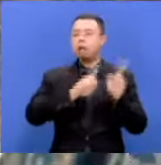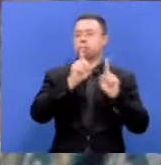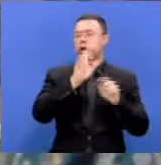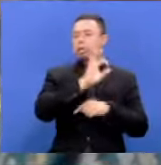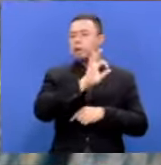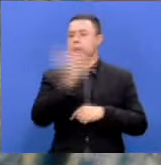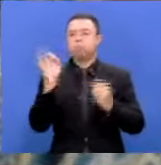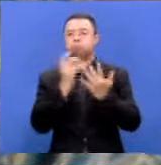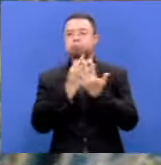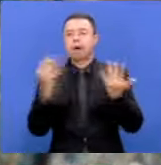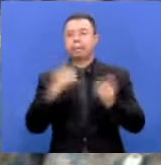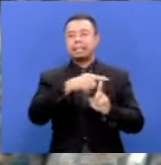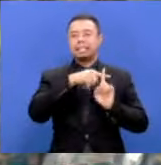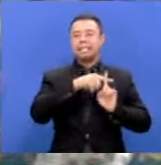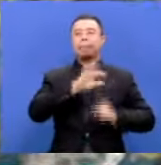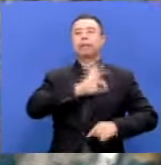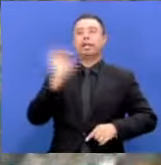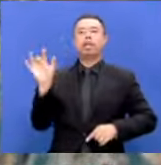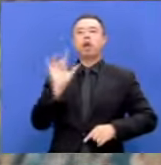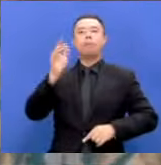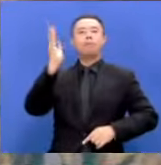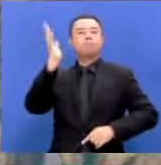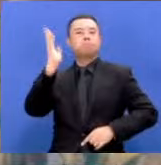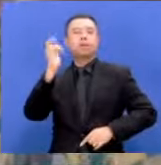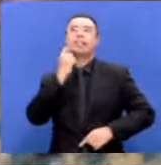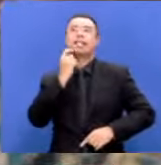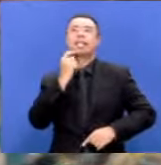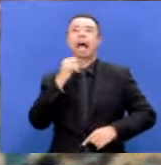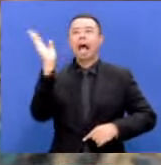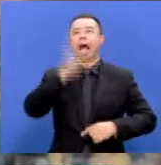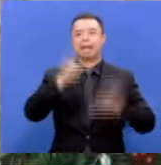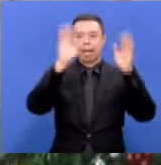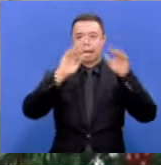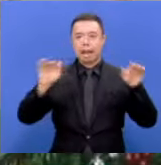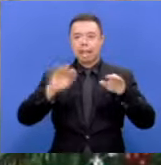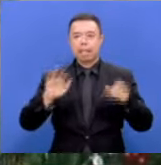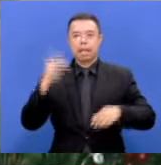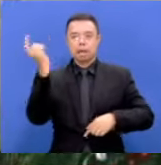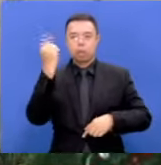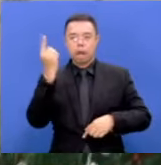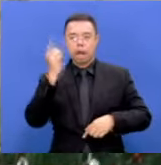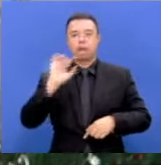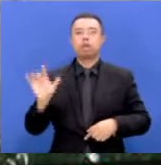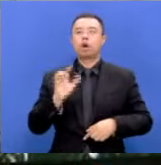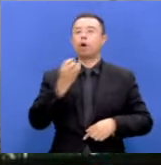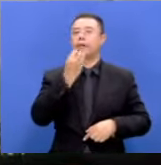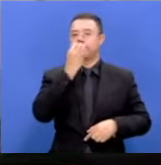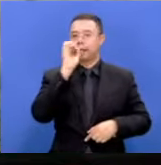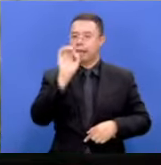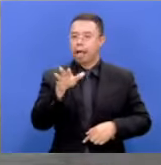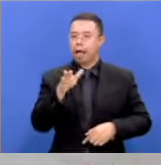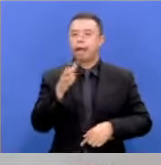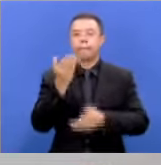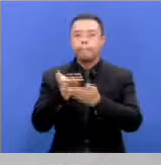jemaat, Presiden Joko Widodo memberikan sambutan perayaan Natal Nasional. Jokowi meminta